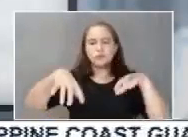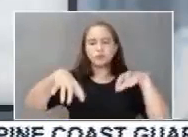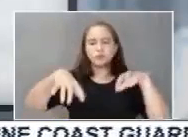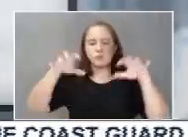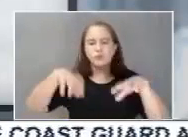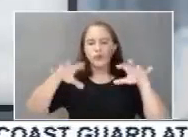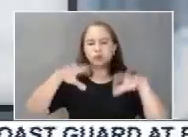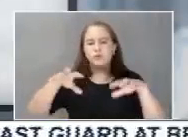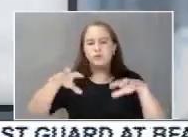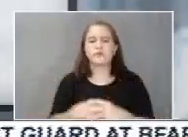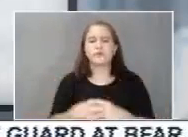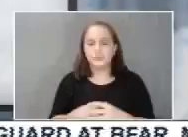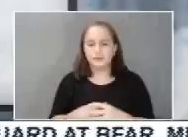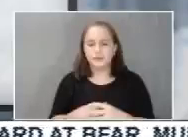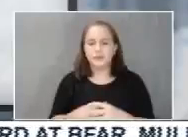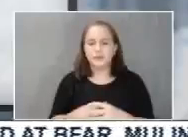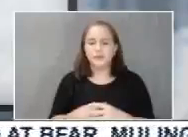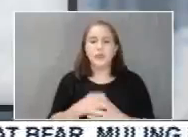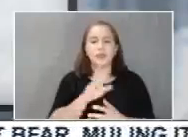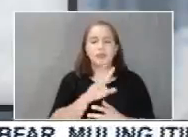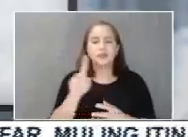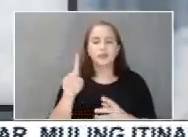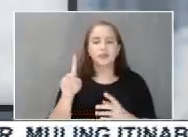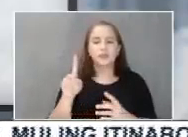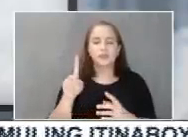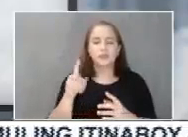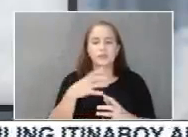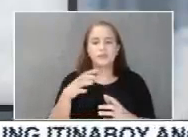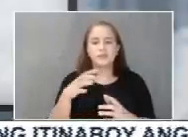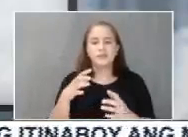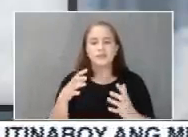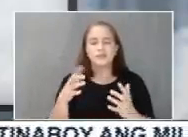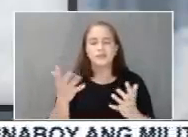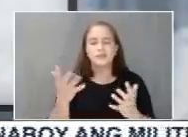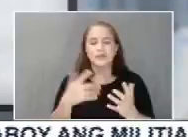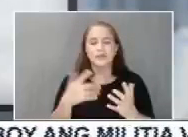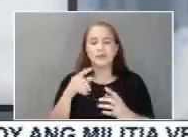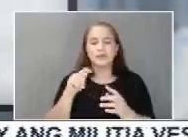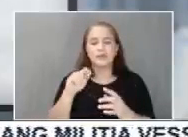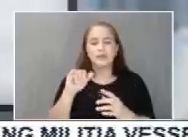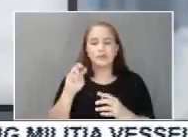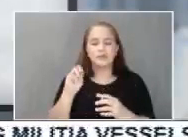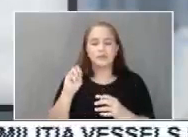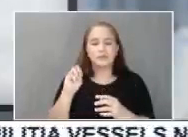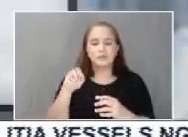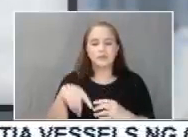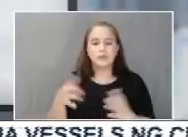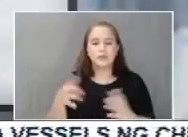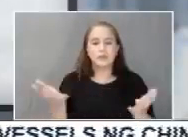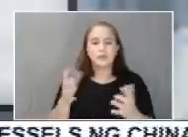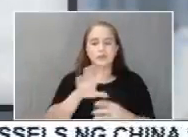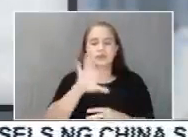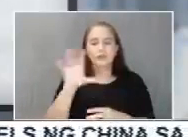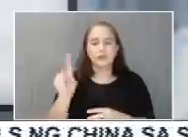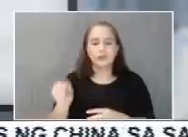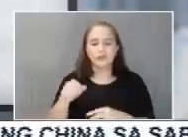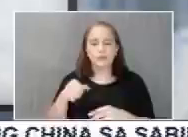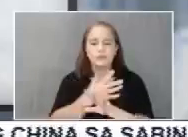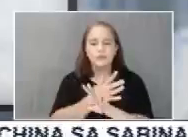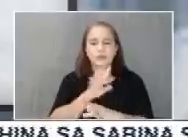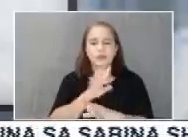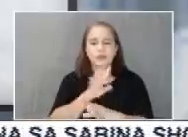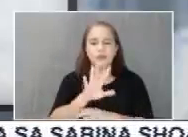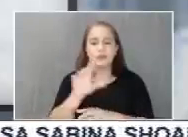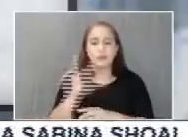Celsius heat index ng PAGASA sa Science Garden. Maaaring umabot ngayong araw sa 41 degrees Celsius ang heat index dito sa